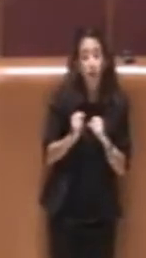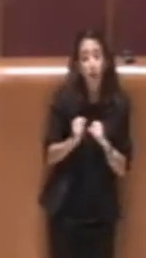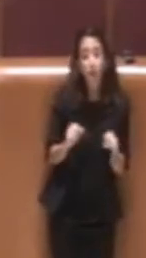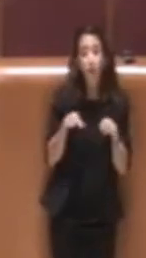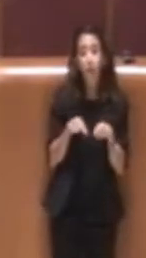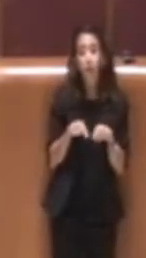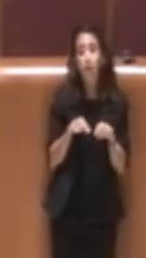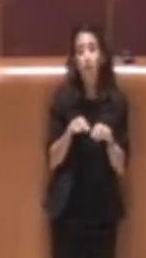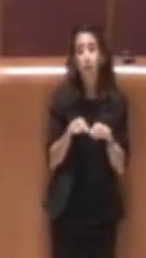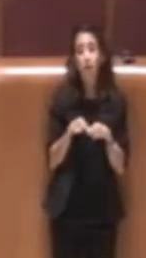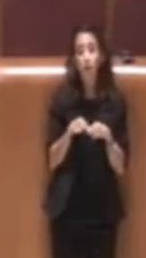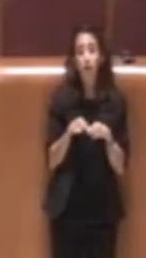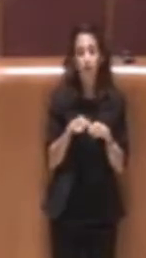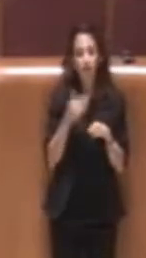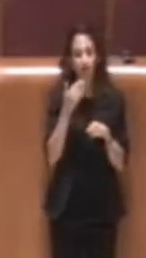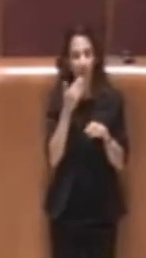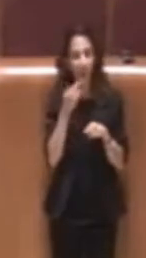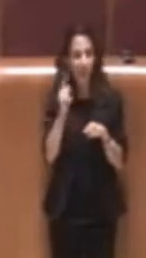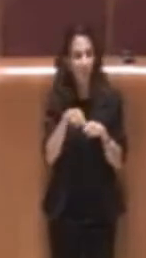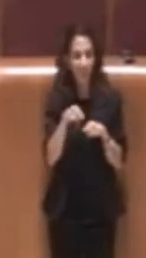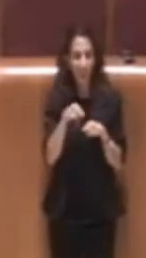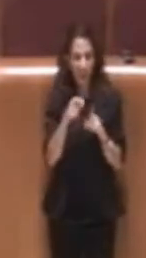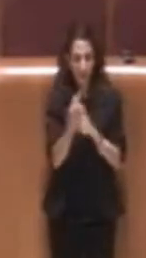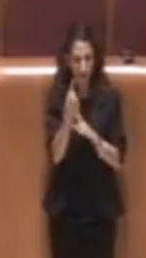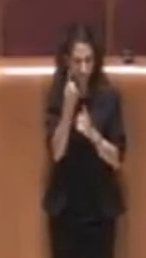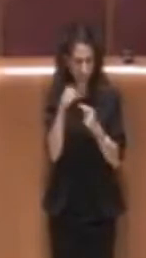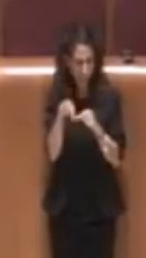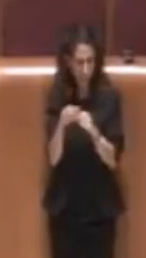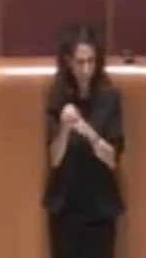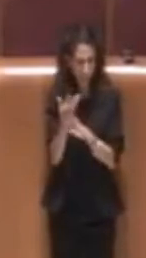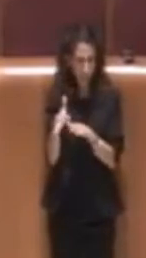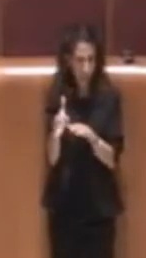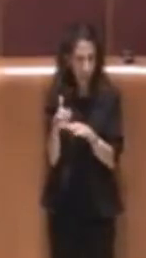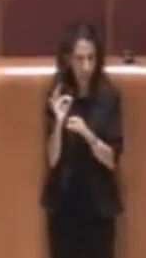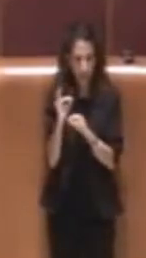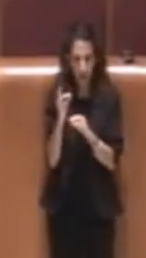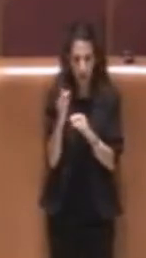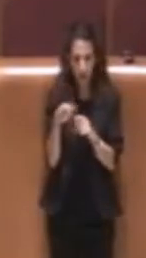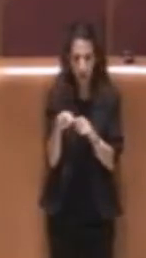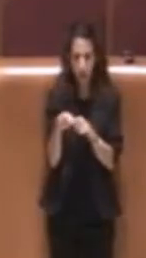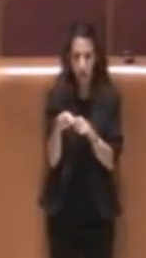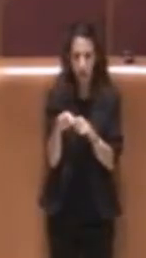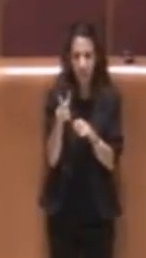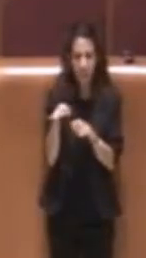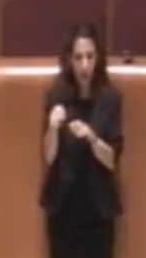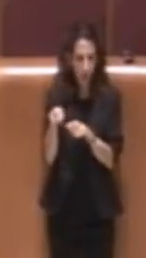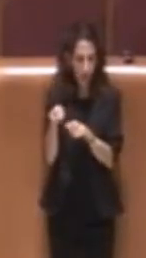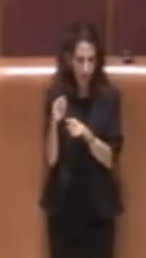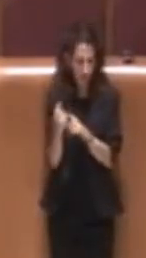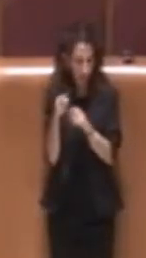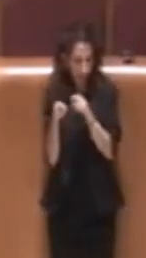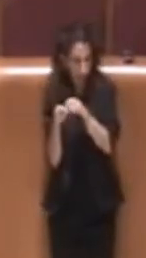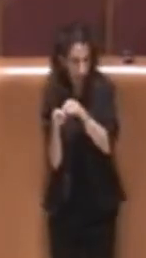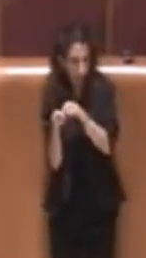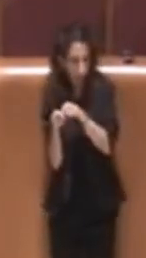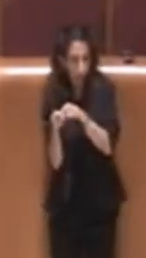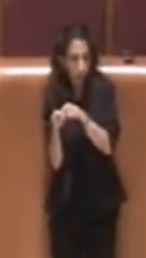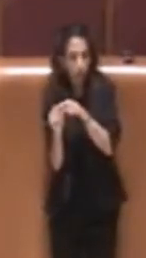di, grazie anche a questo episodio, paradossalmente di un piccolo intervento come quello di Vigna Murata, potrebbe